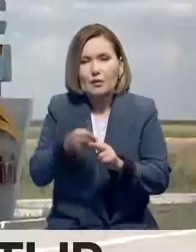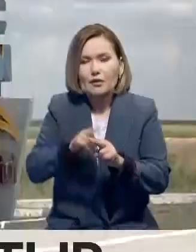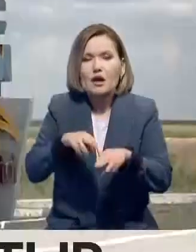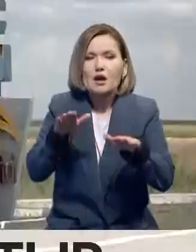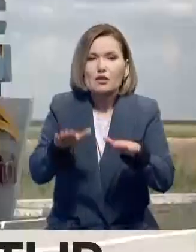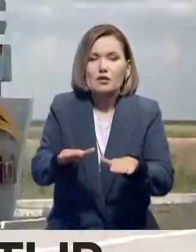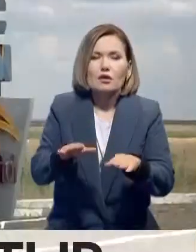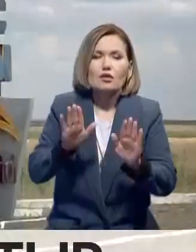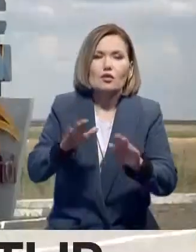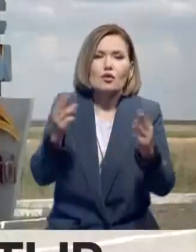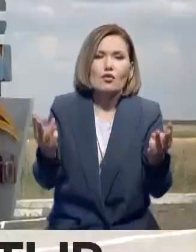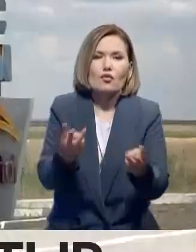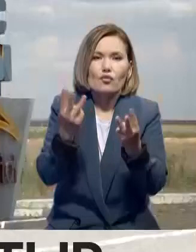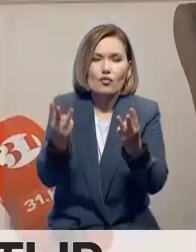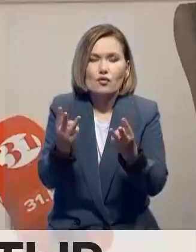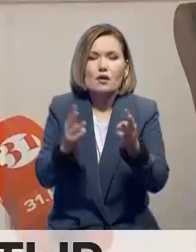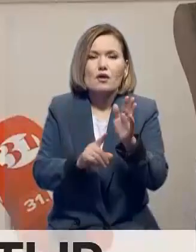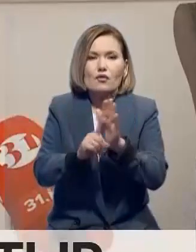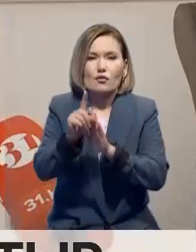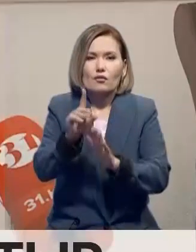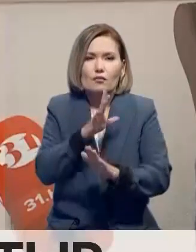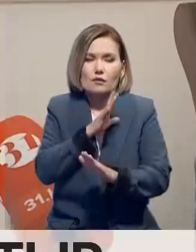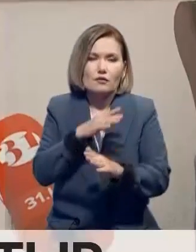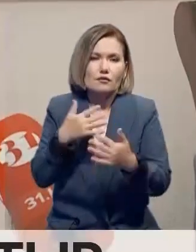жүйесімен датчиктер ондай ақпарат бермеген.